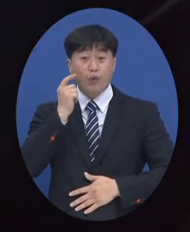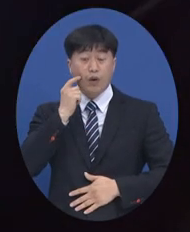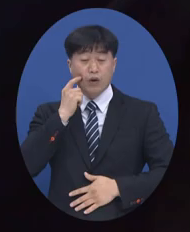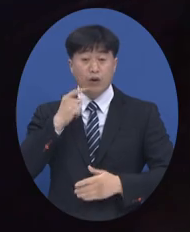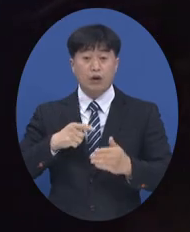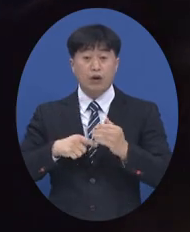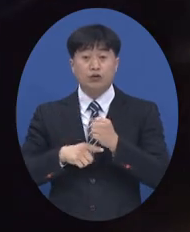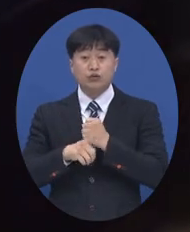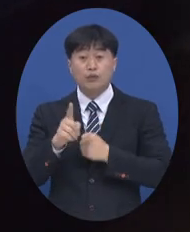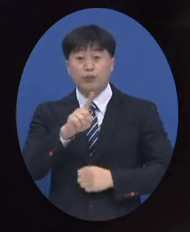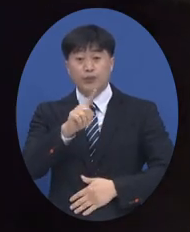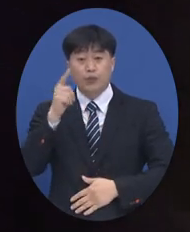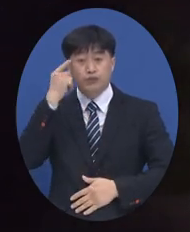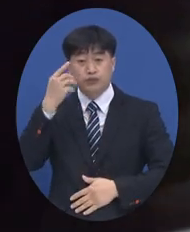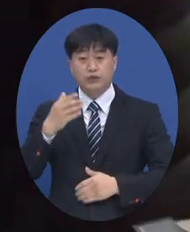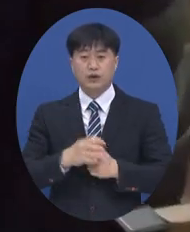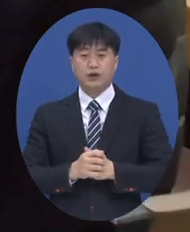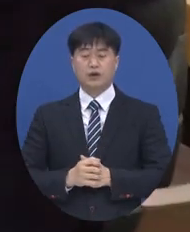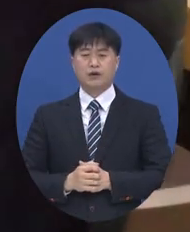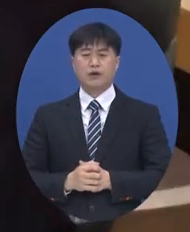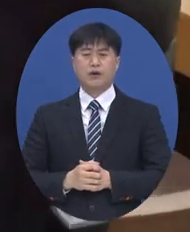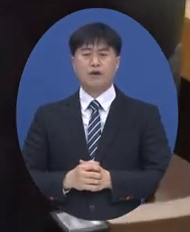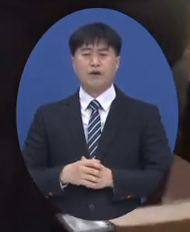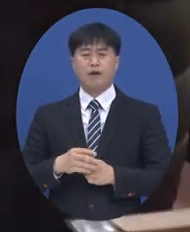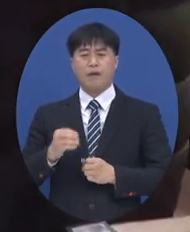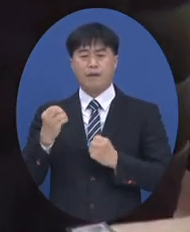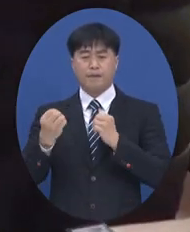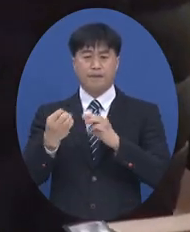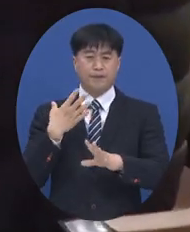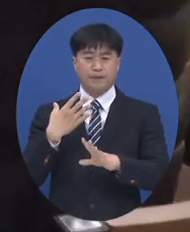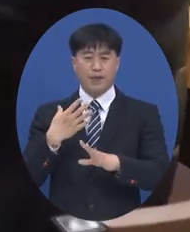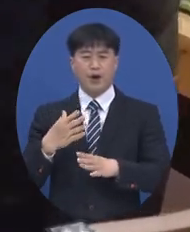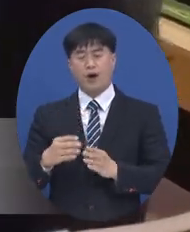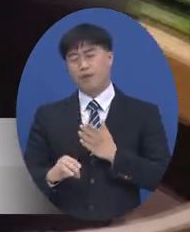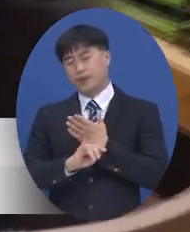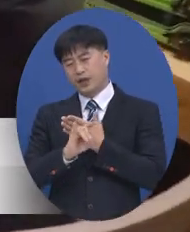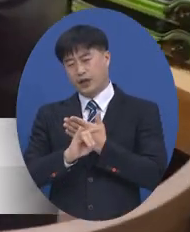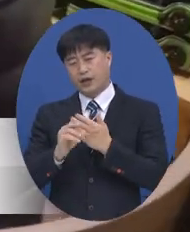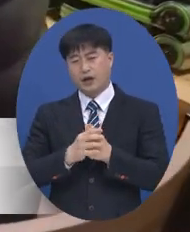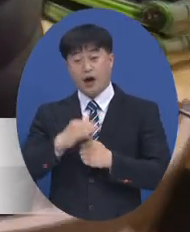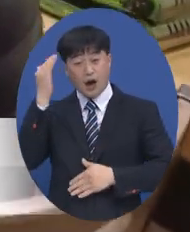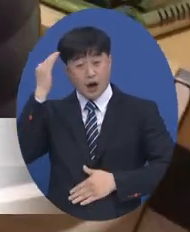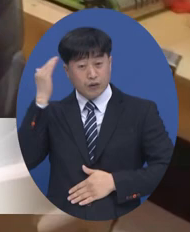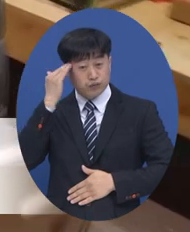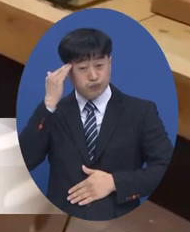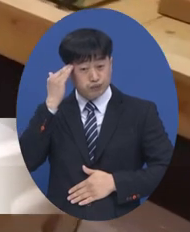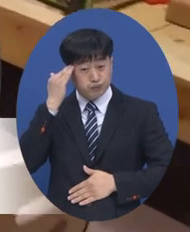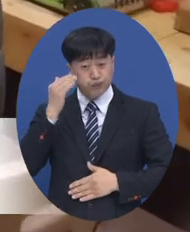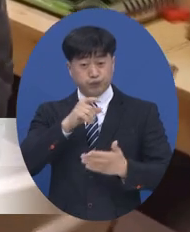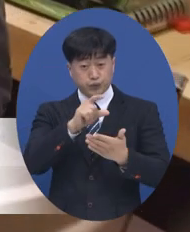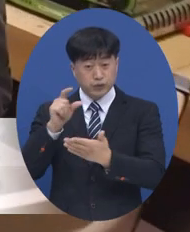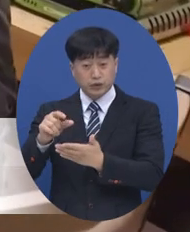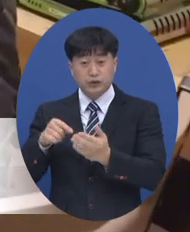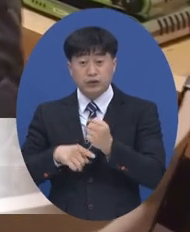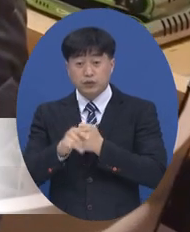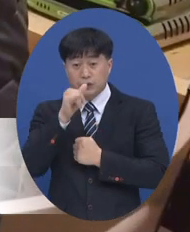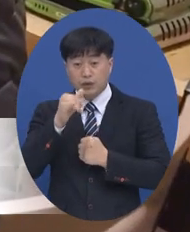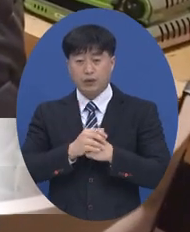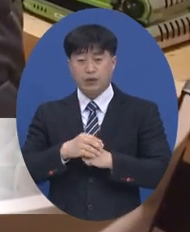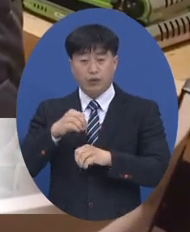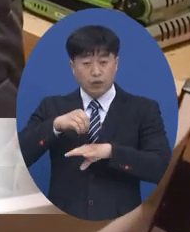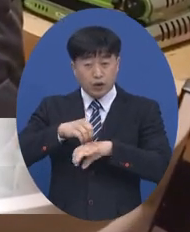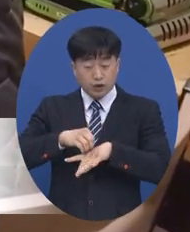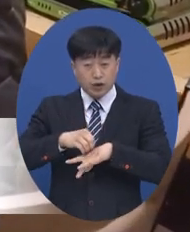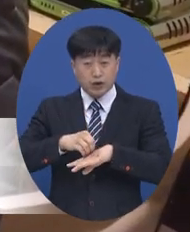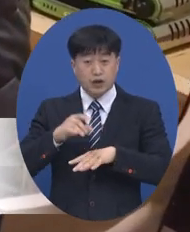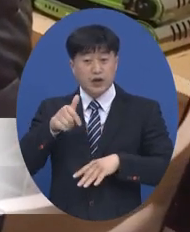거짓으로 했냐고 따져 묻자 업주는 변명에 급급합니다. 국내산으로 표시하신 이유가 있으세요? 낙지 제모는